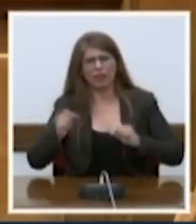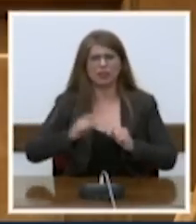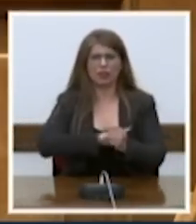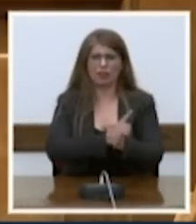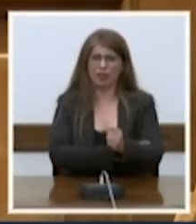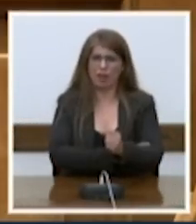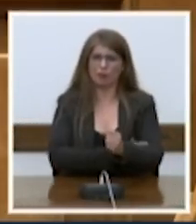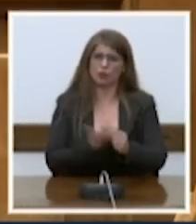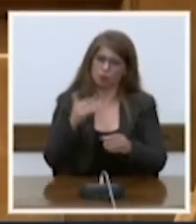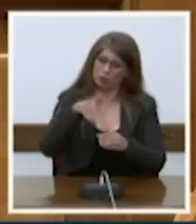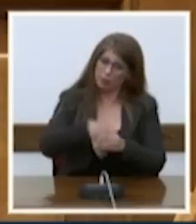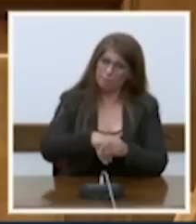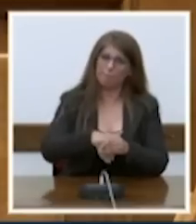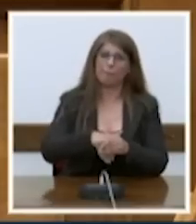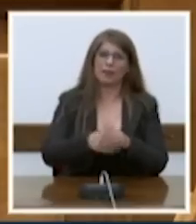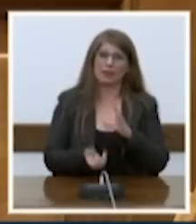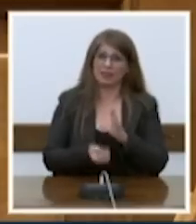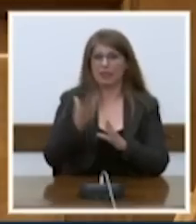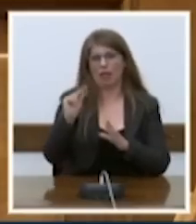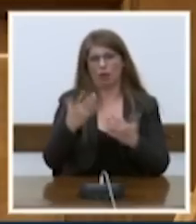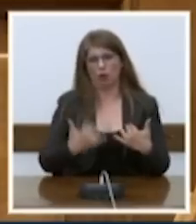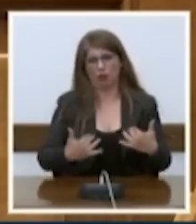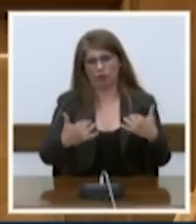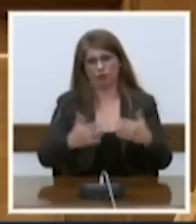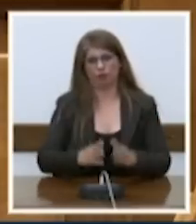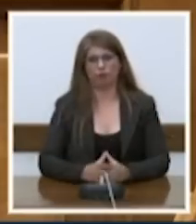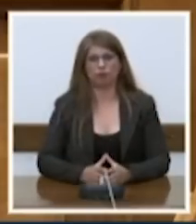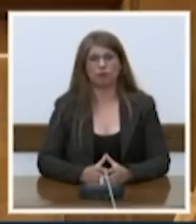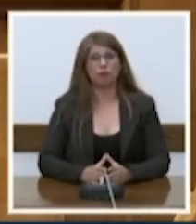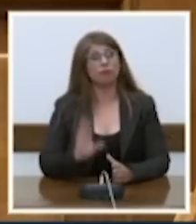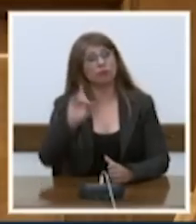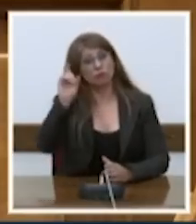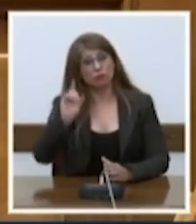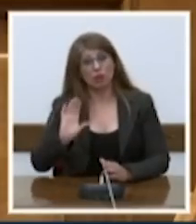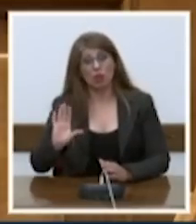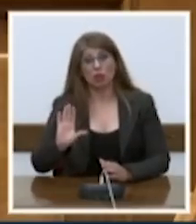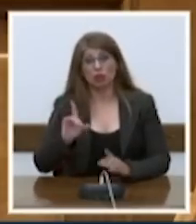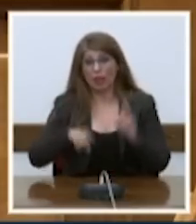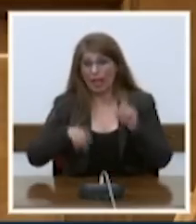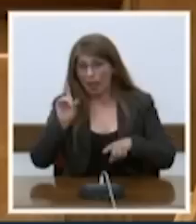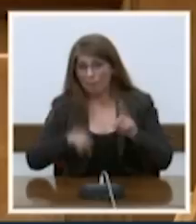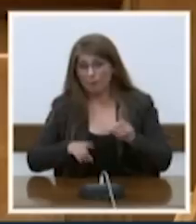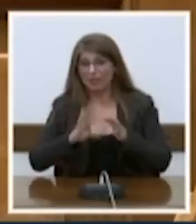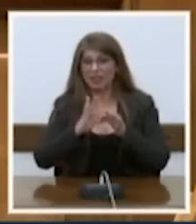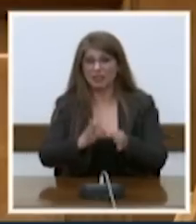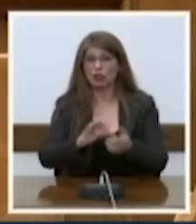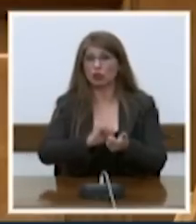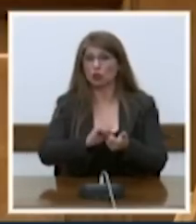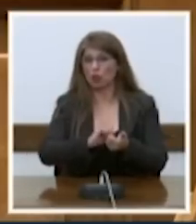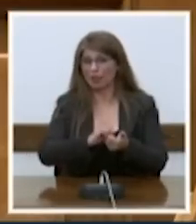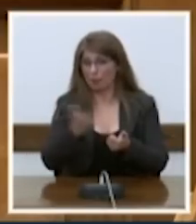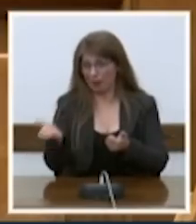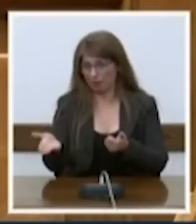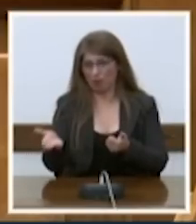δυνάμεις που βρίσκονται μέσα στη Νέα Βουλή. Όσο ορισμένοι θα συνεχίζουν το ξέπλυμα αυτών των